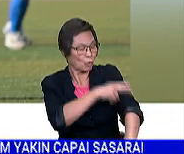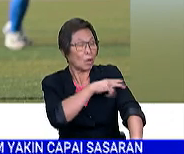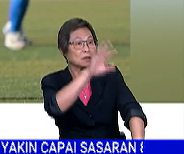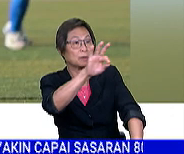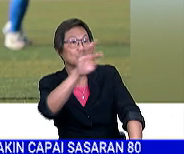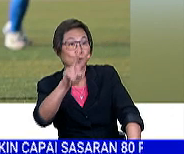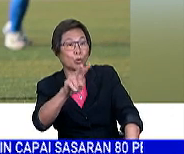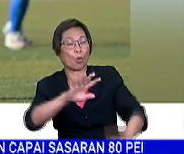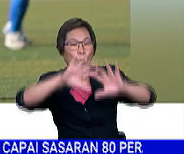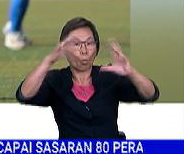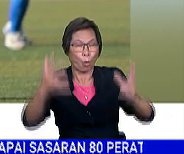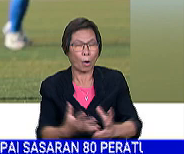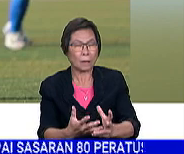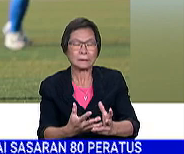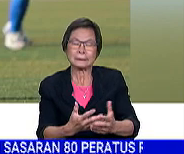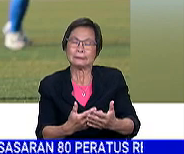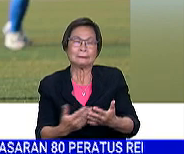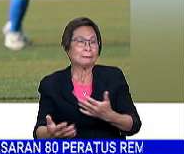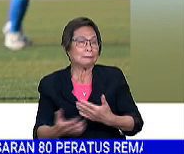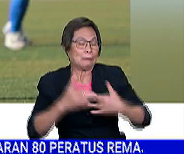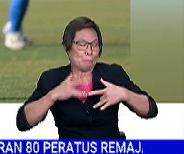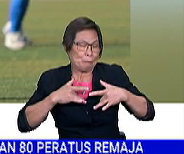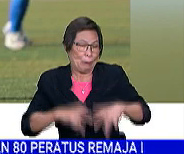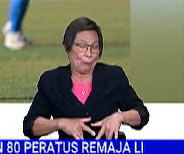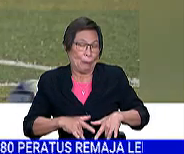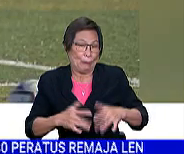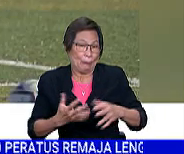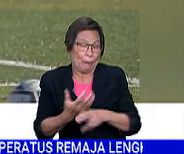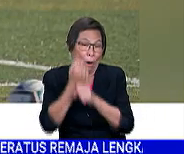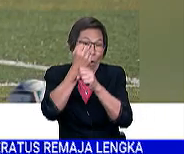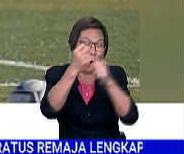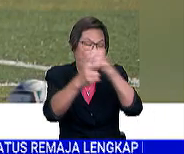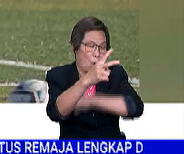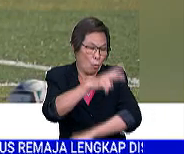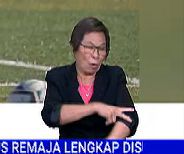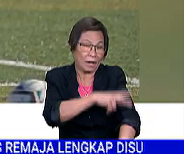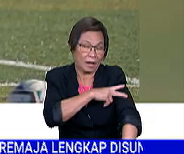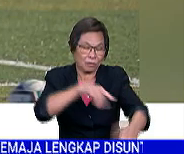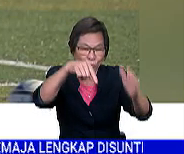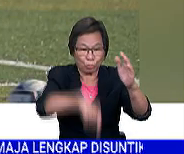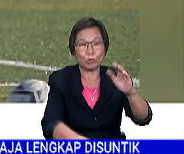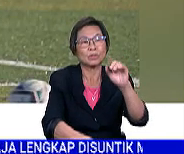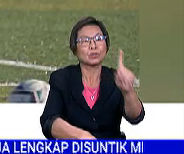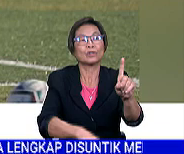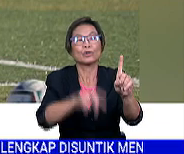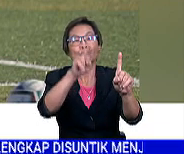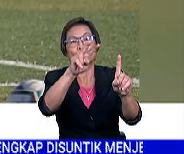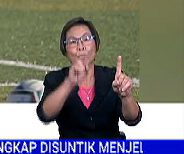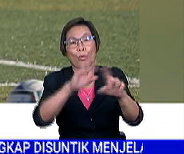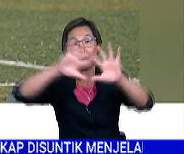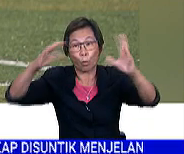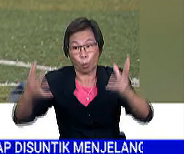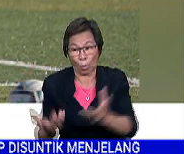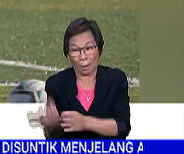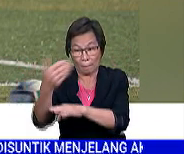ke-92 dunia berpeluang untuk menembus kekecewaan menentang Palestin yang berada di ranking lebih rendah, iaitu ke-120 dunia malam